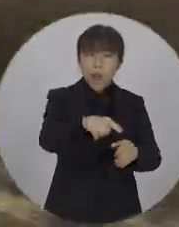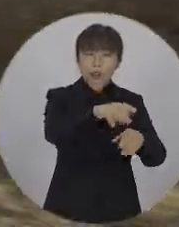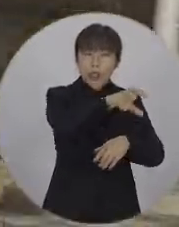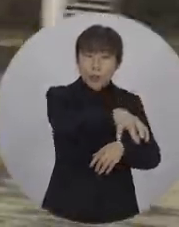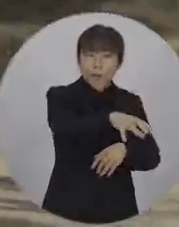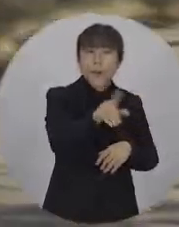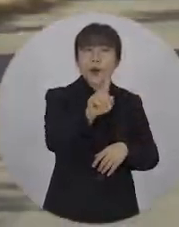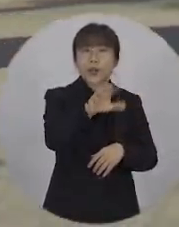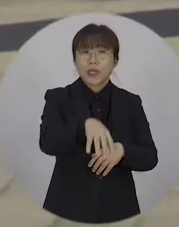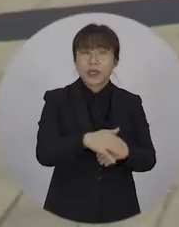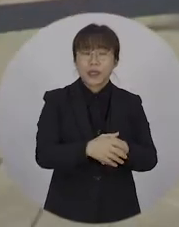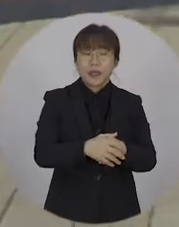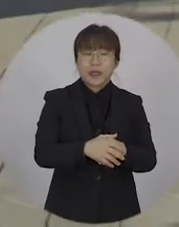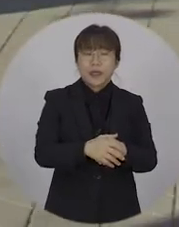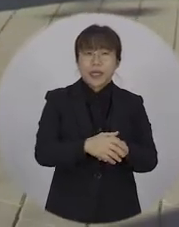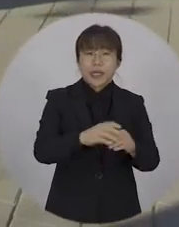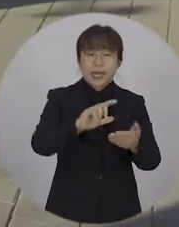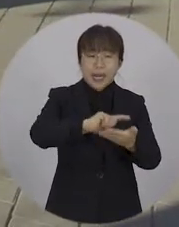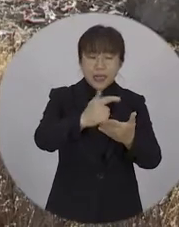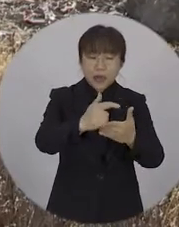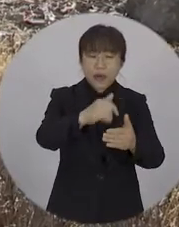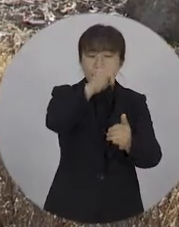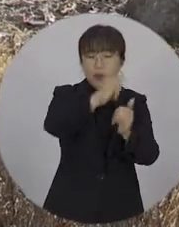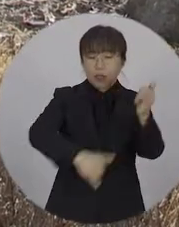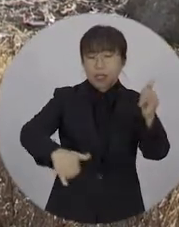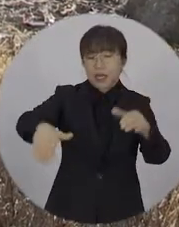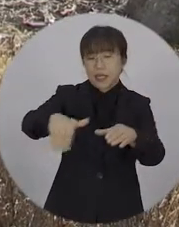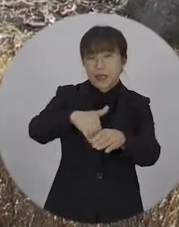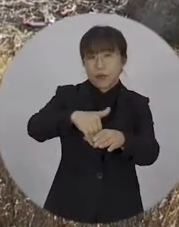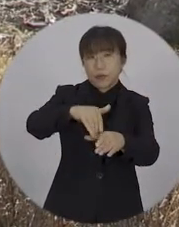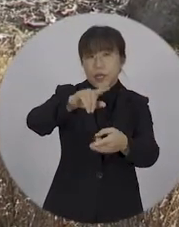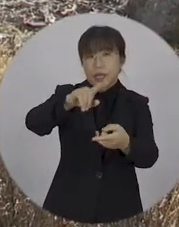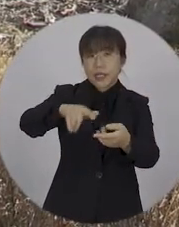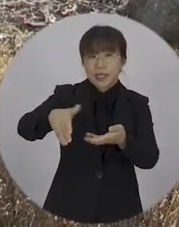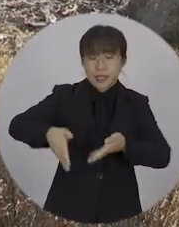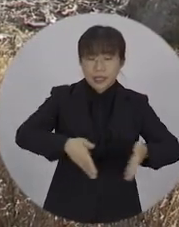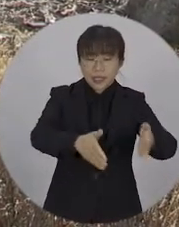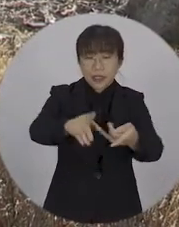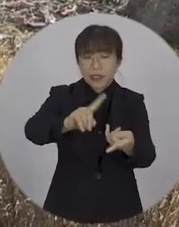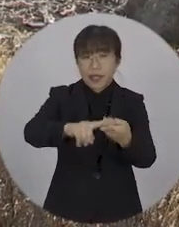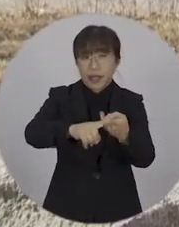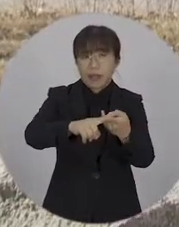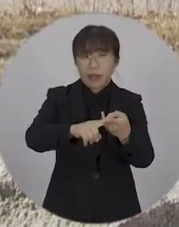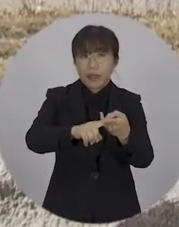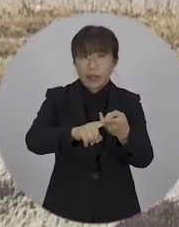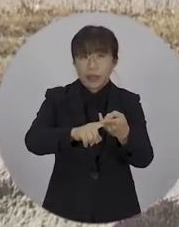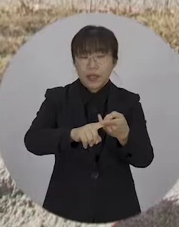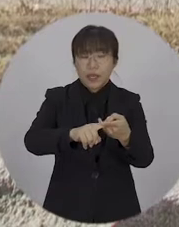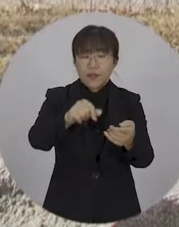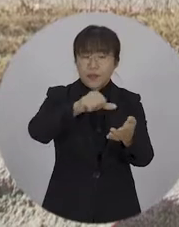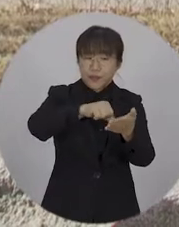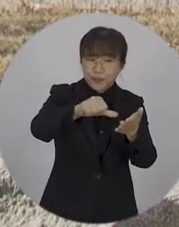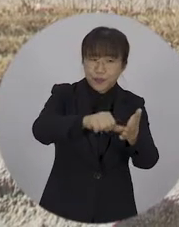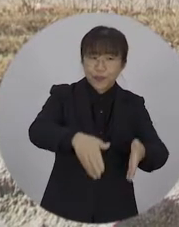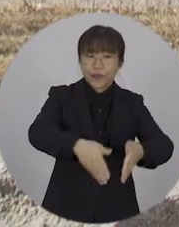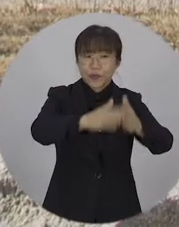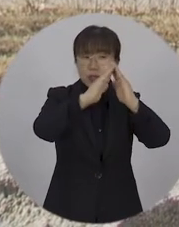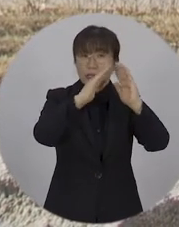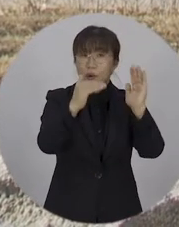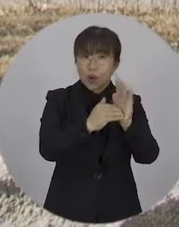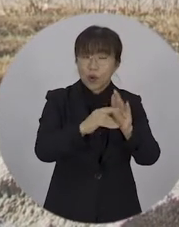강서 역사 문화 거리임을 알리는 상징 조형물과 문화거리와 역사 문화 유적지를 소개하는 조형물을